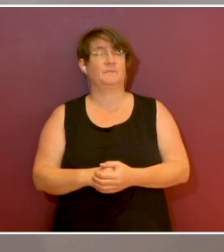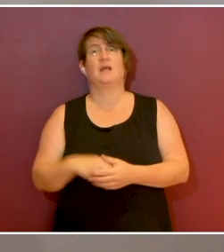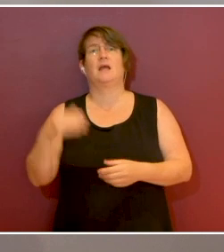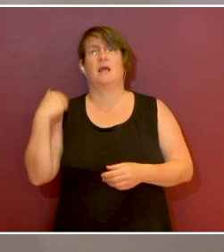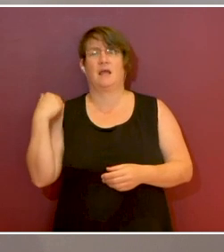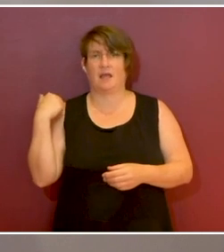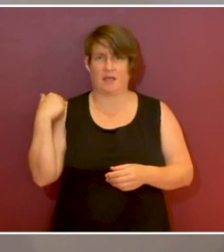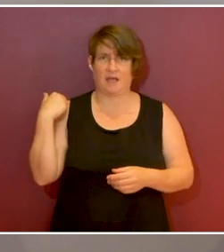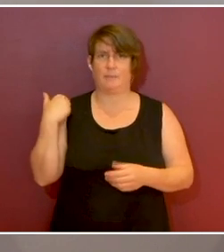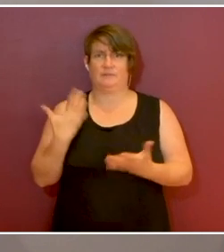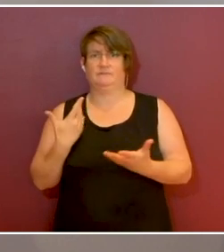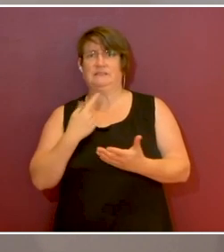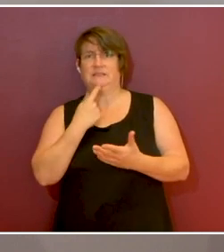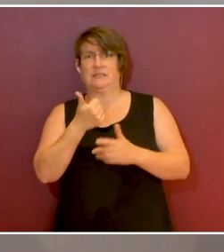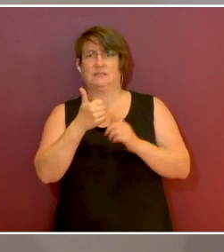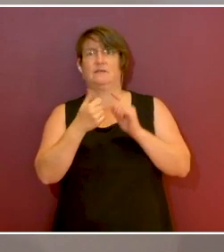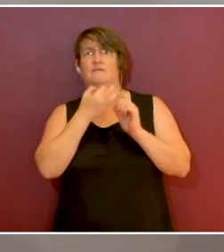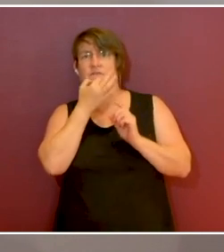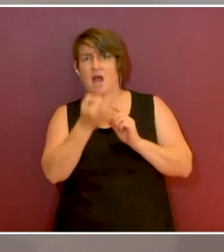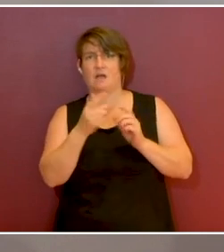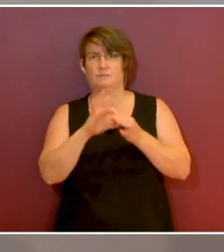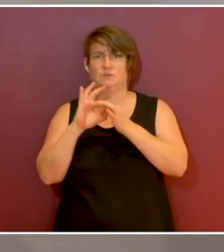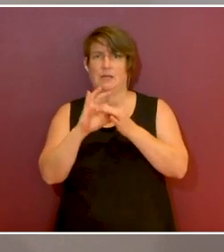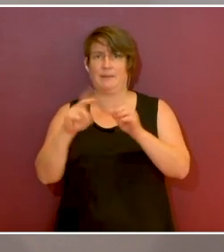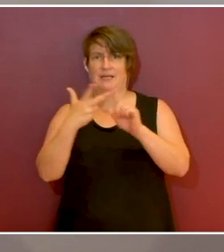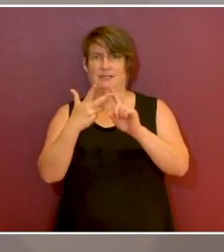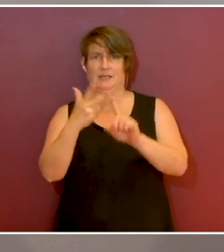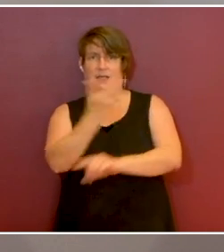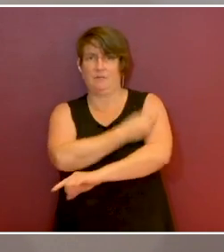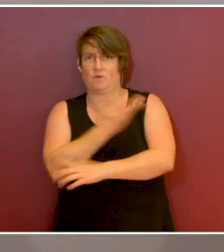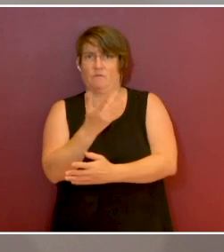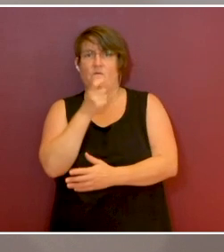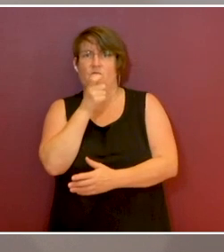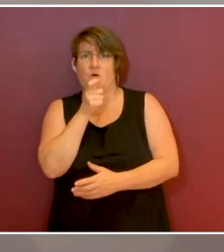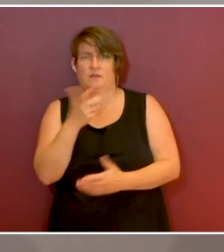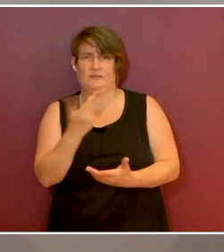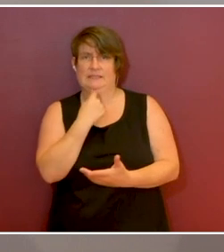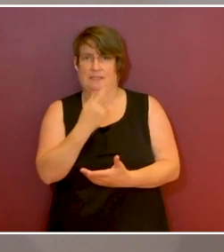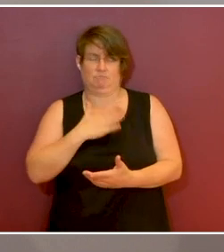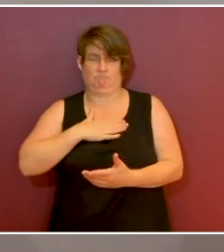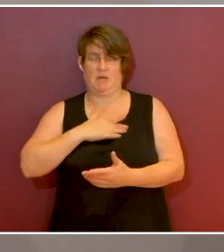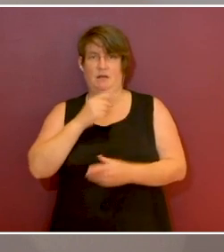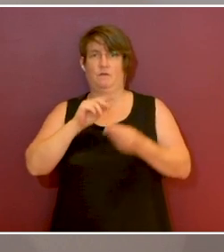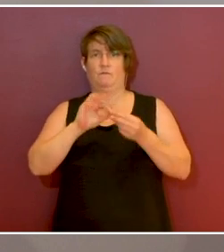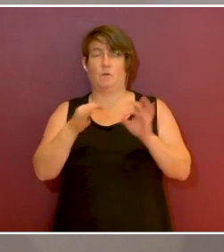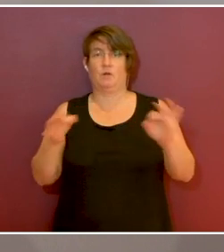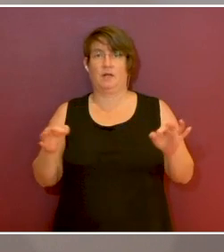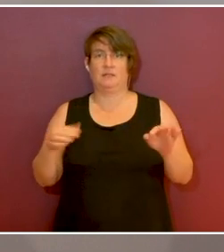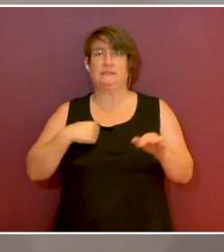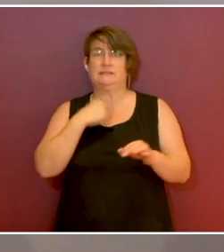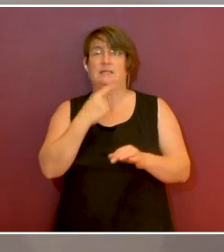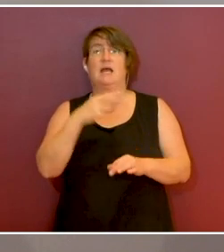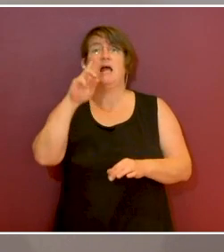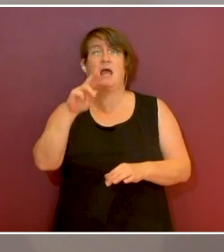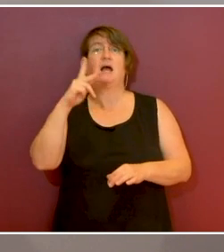war nicht meins, das will ich ausdrücklich sagen. Was ich gesagt habe, ist, dass das RKI und auch das Paul-Ehrlich-Institut, wir haben gerade